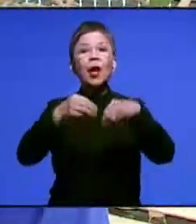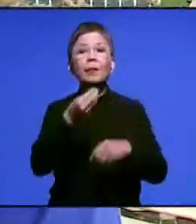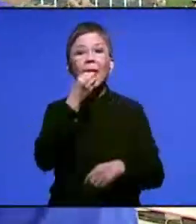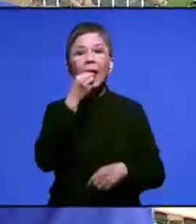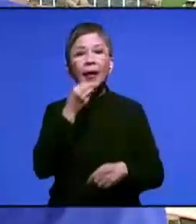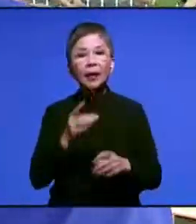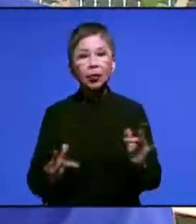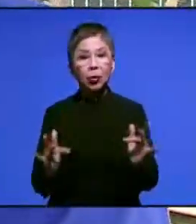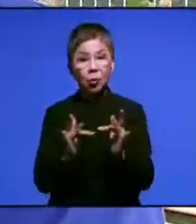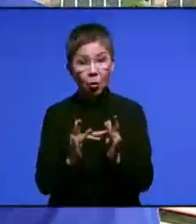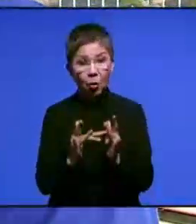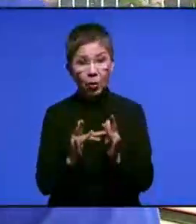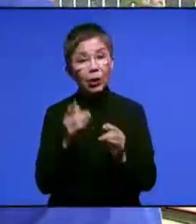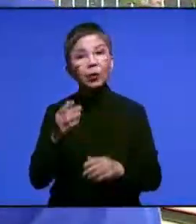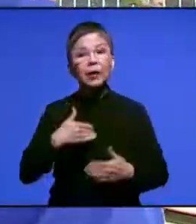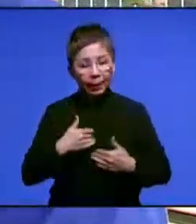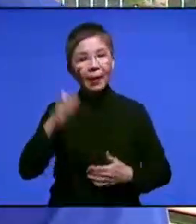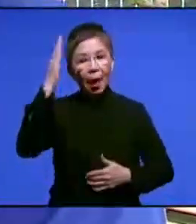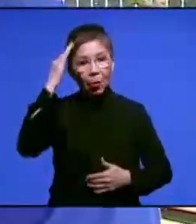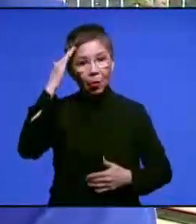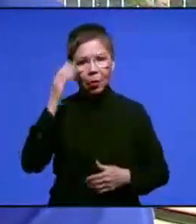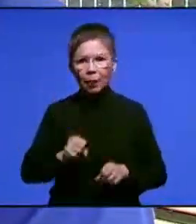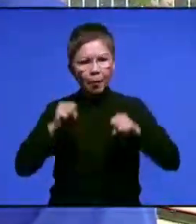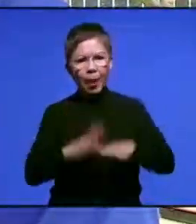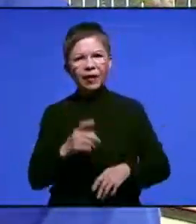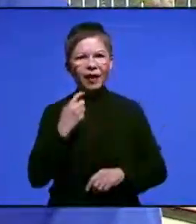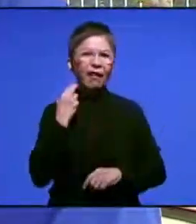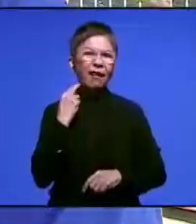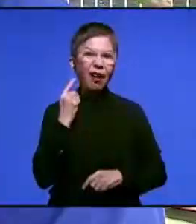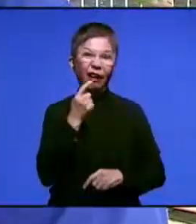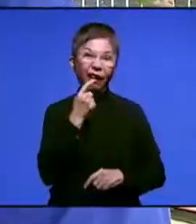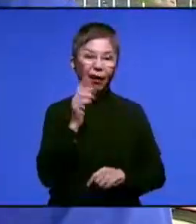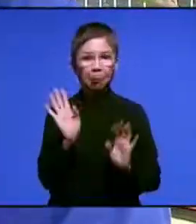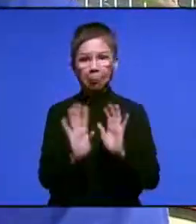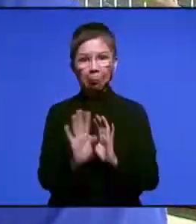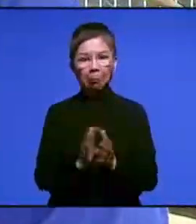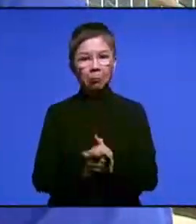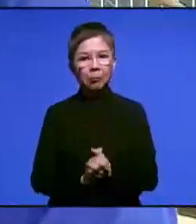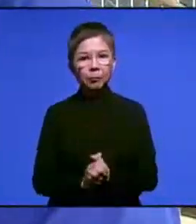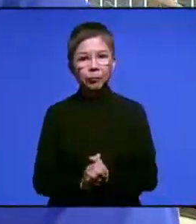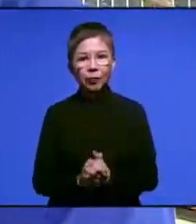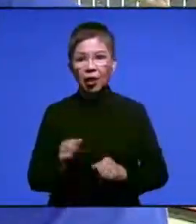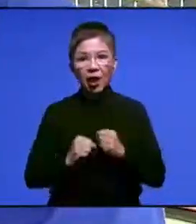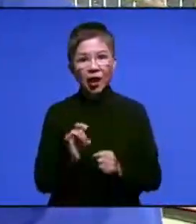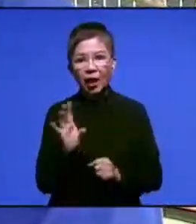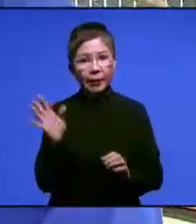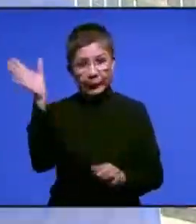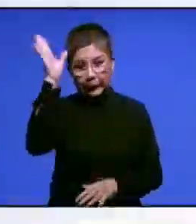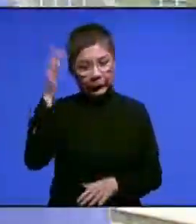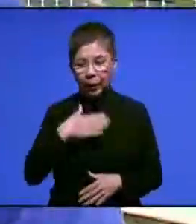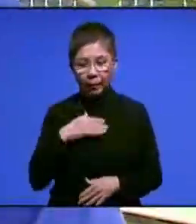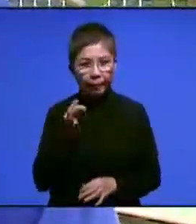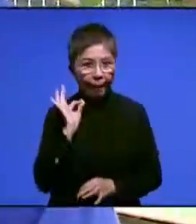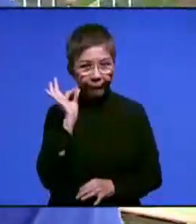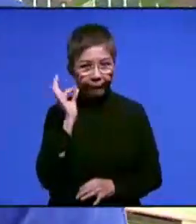makanan online ya Pak ya, makanan online. Jadi memang kalau terkait dia punya kegiatan-kegiatan lain selain itu kita sih nggak tahu